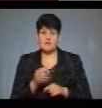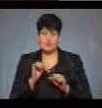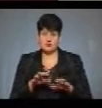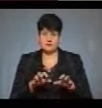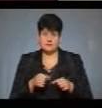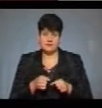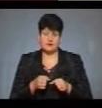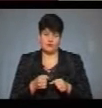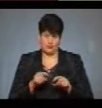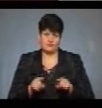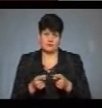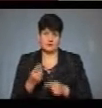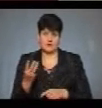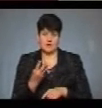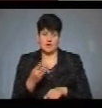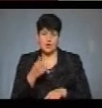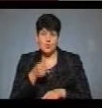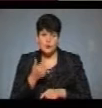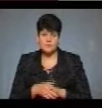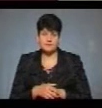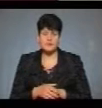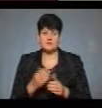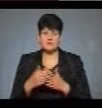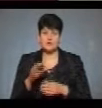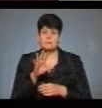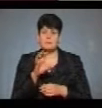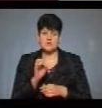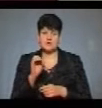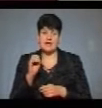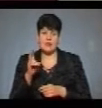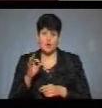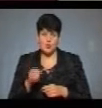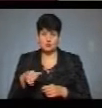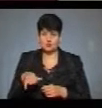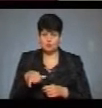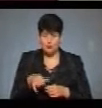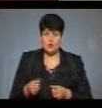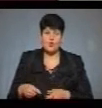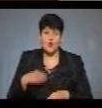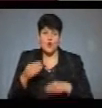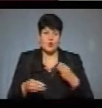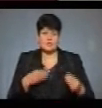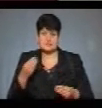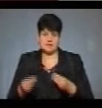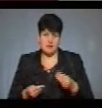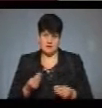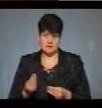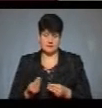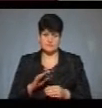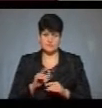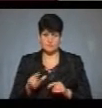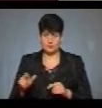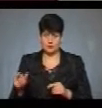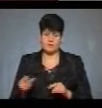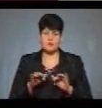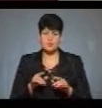3 років. Понад 500 екологічних сумок сьогодні роздали тернополянам організатори акції «Пакетам торба». Акцію